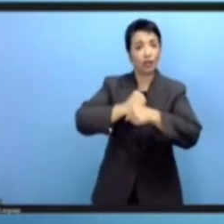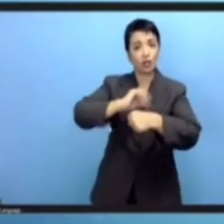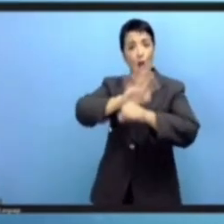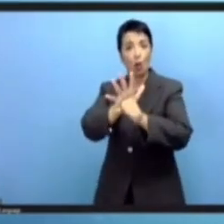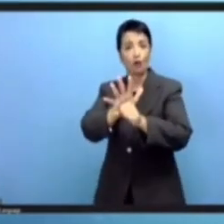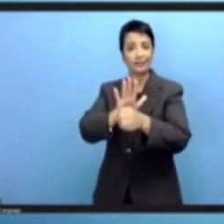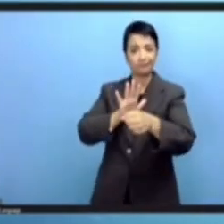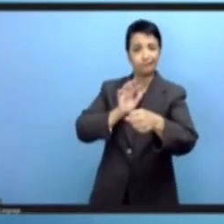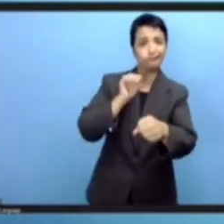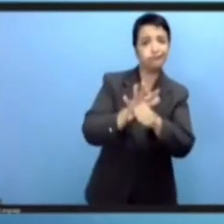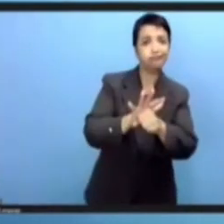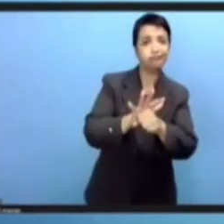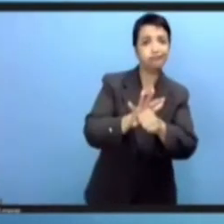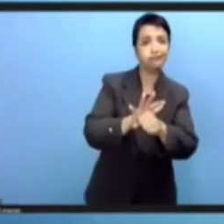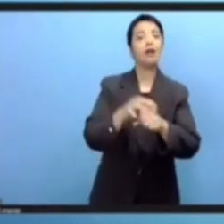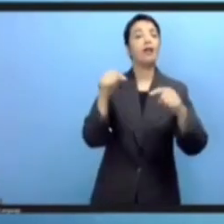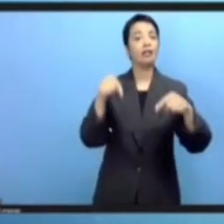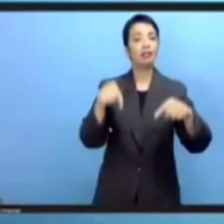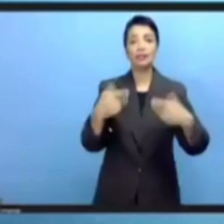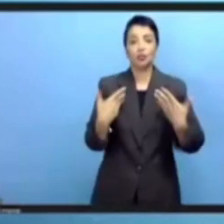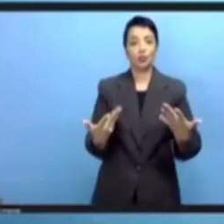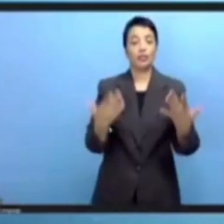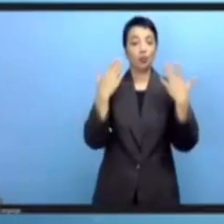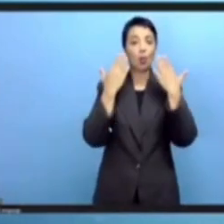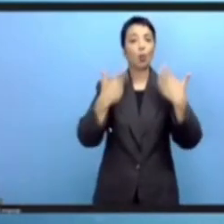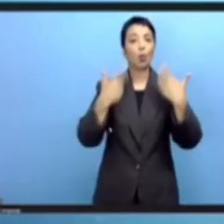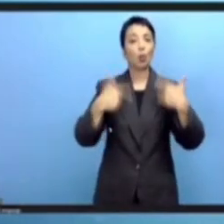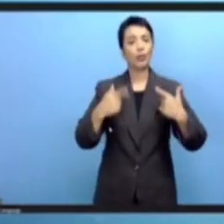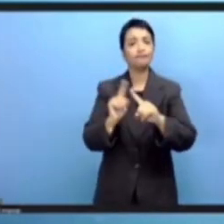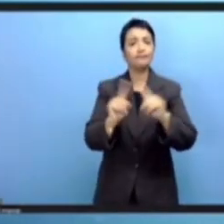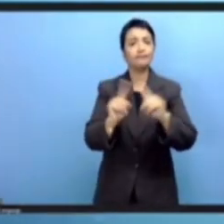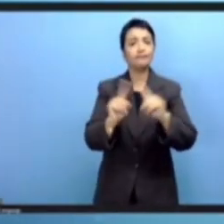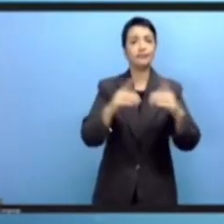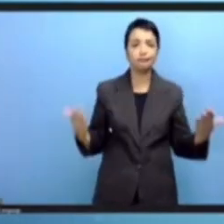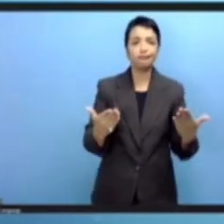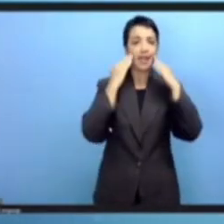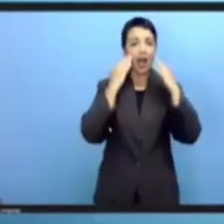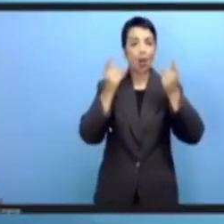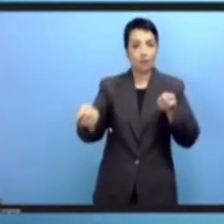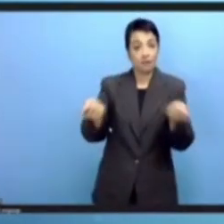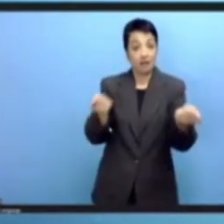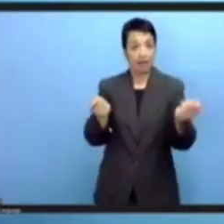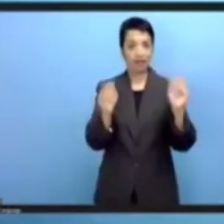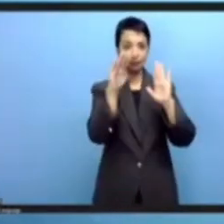que la pandémie COVID-19 nous ait frappés tous de façon différente.